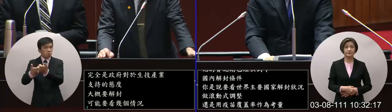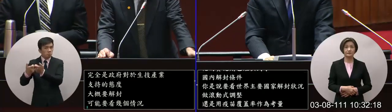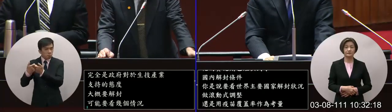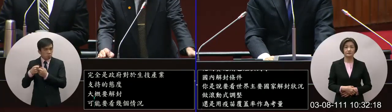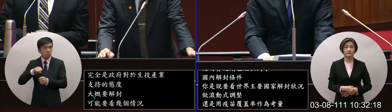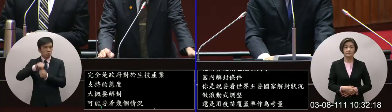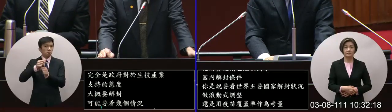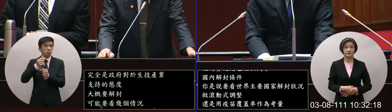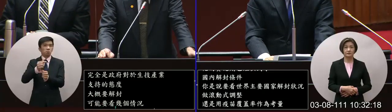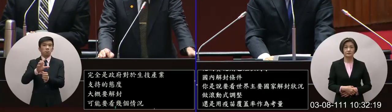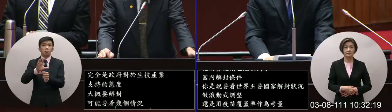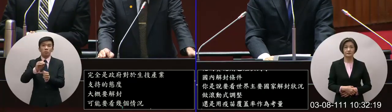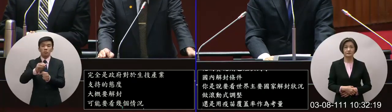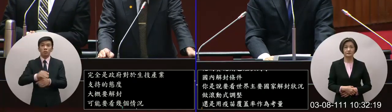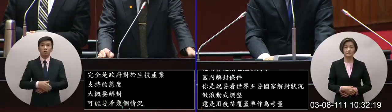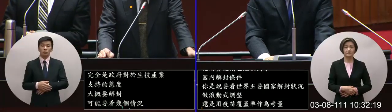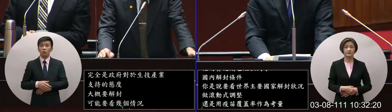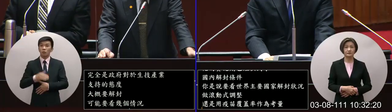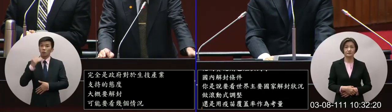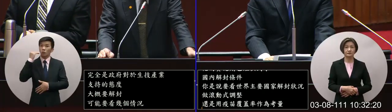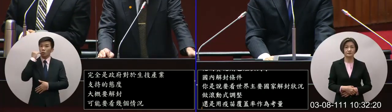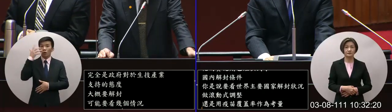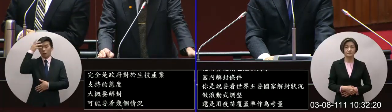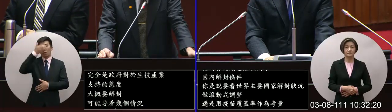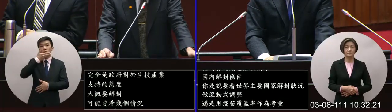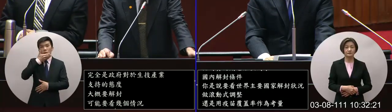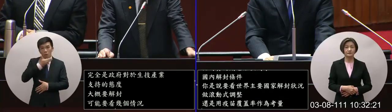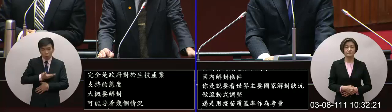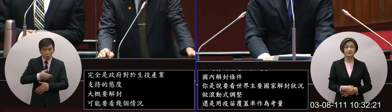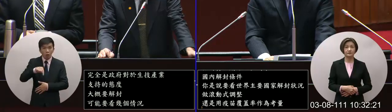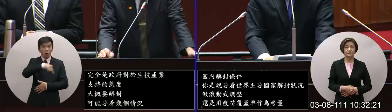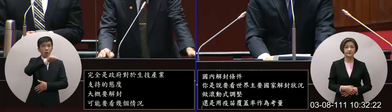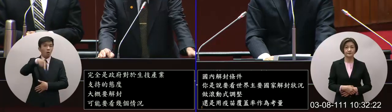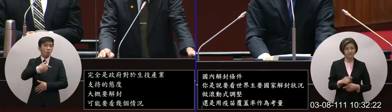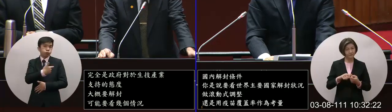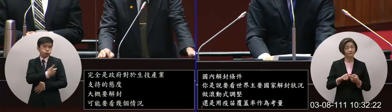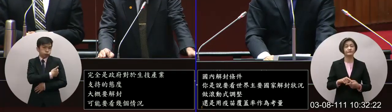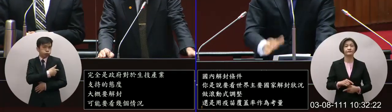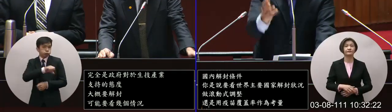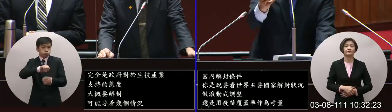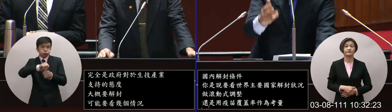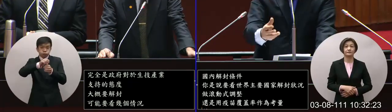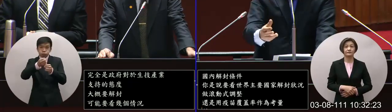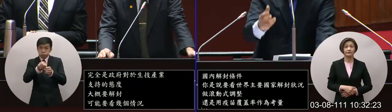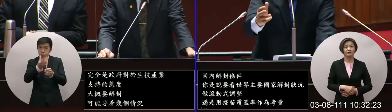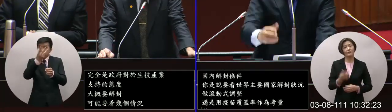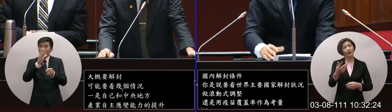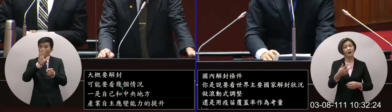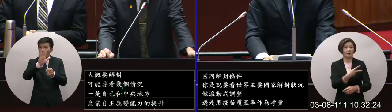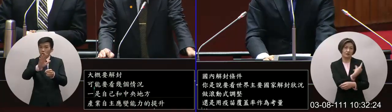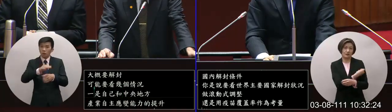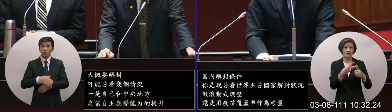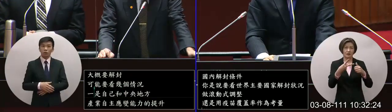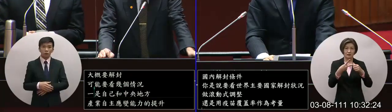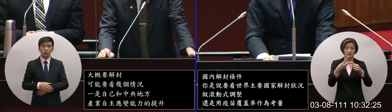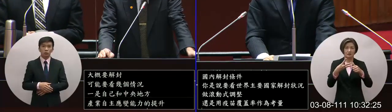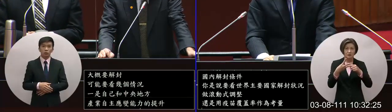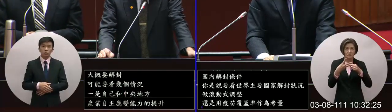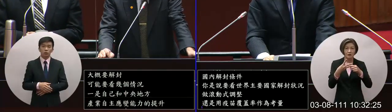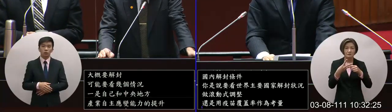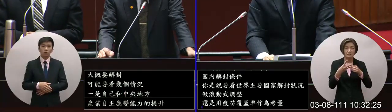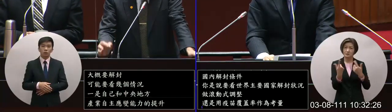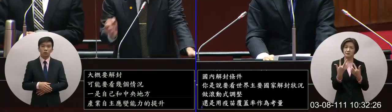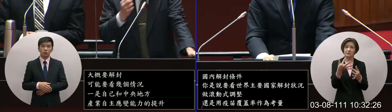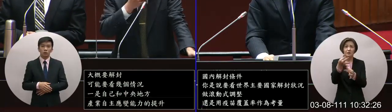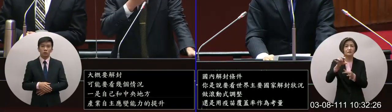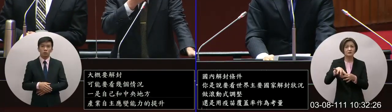升。然后第二个，当高龄者的疫苗的覆盖率。 对啊。第二季、第三季，你认为是以这个做标